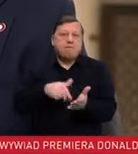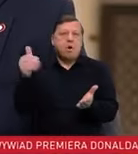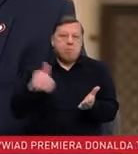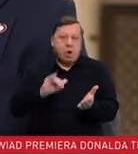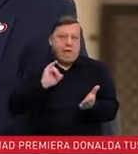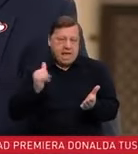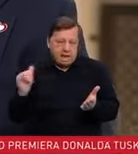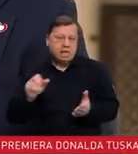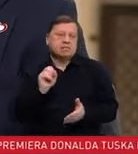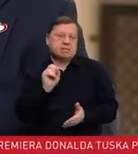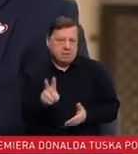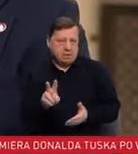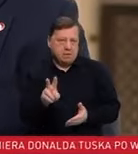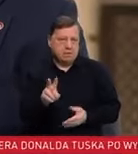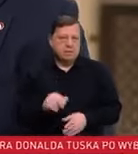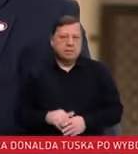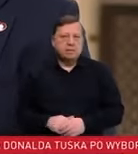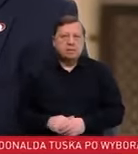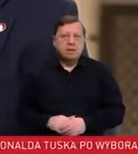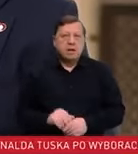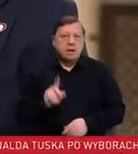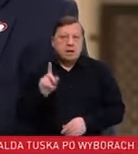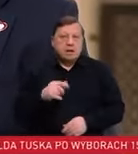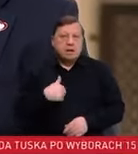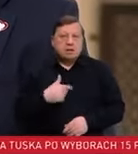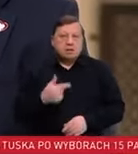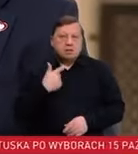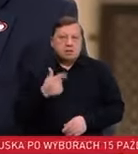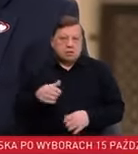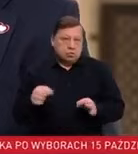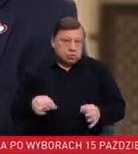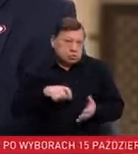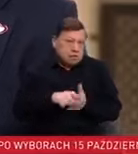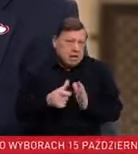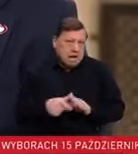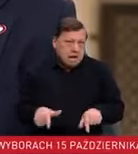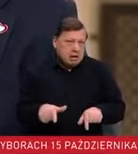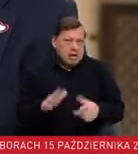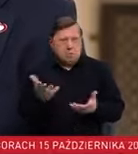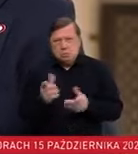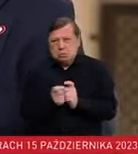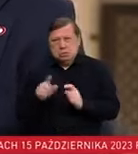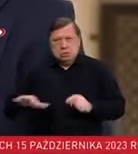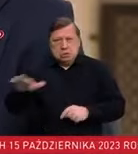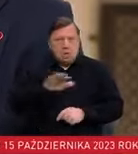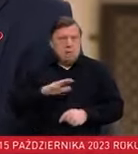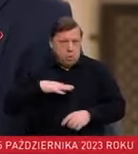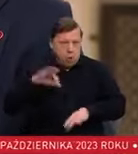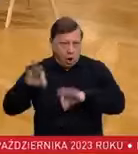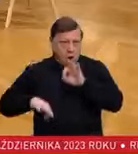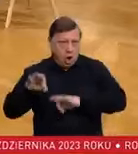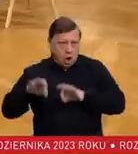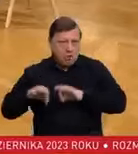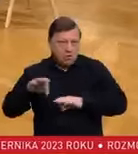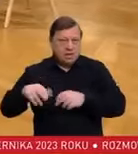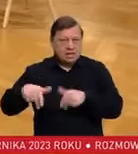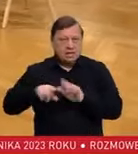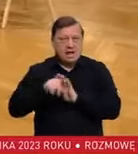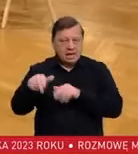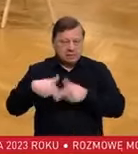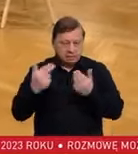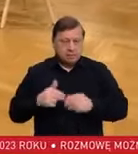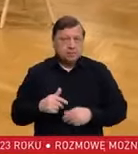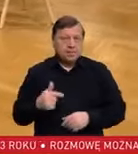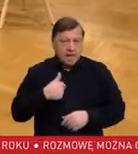ale nadal, zdaje się, że chyba właśnie, czy w tej sali, czy gdzieś tutaj w pobliżu miałem konferencję prasową